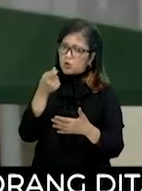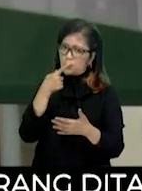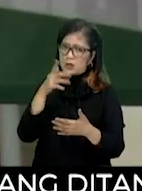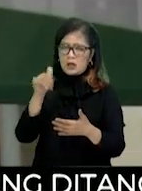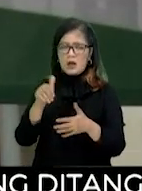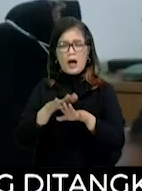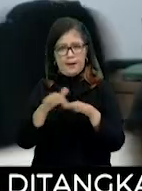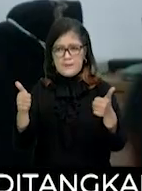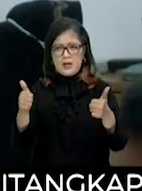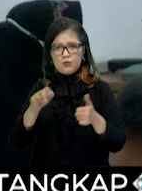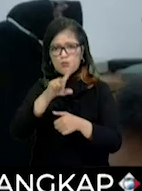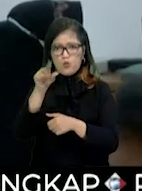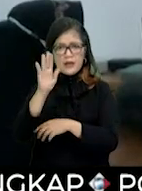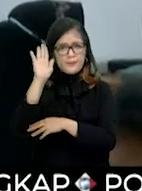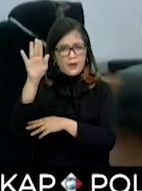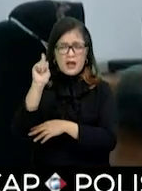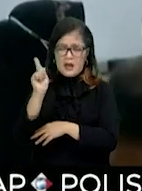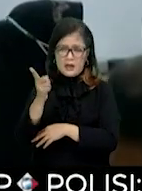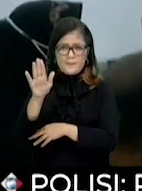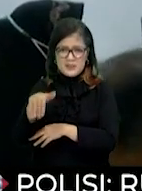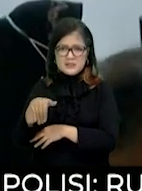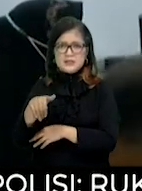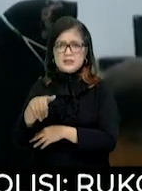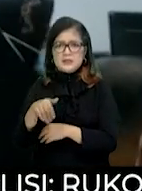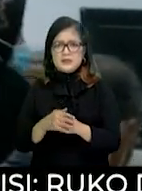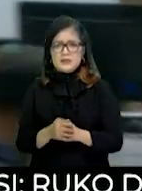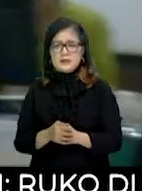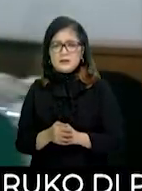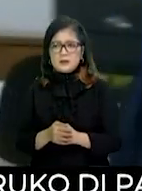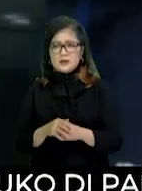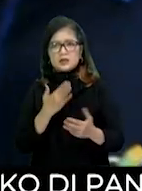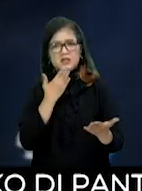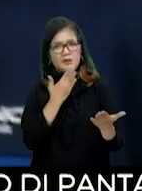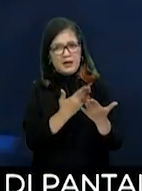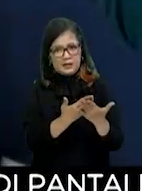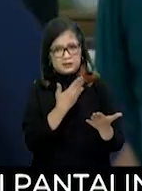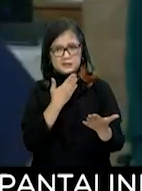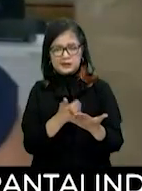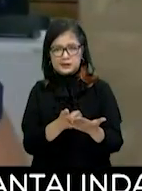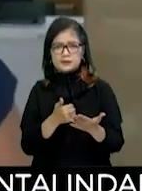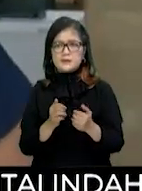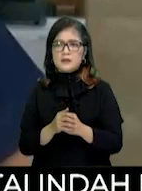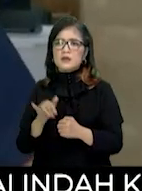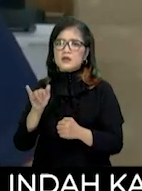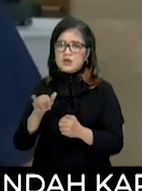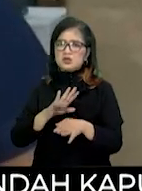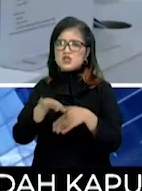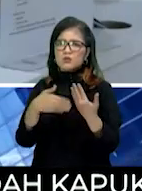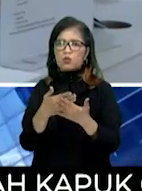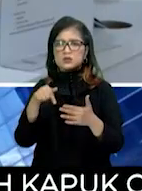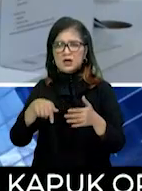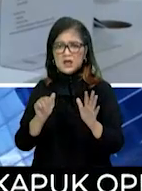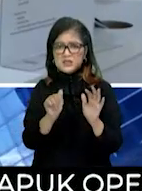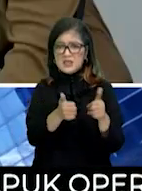1 bulan ke depan. Terima kasih banyak Dr. Sadewa atas waktunya. Sehat selalu ya, Dok, ya. Selamat siang. Ya, pemirsa, memang untuk persiapan terus dilakukan,